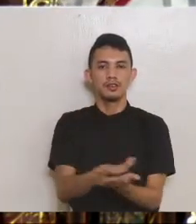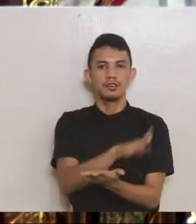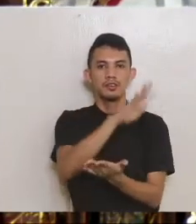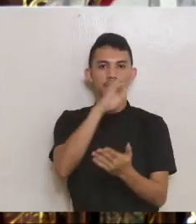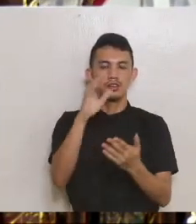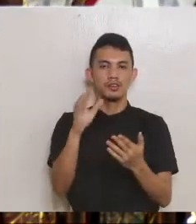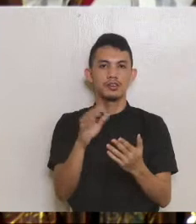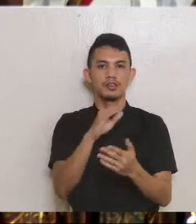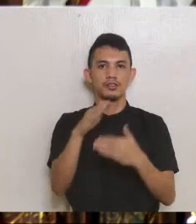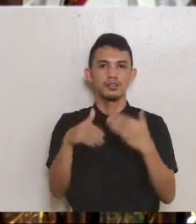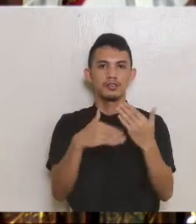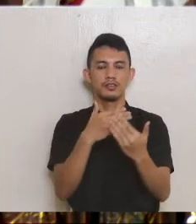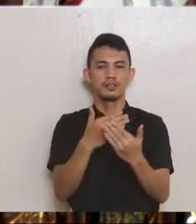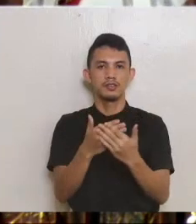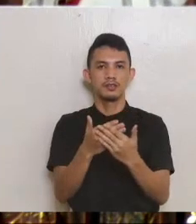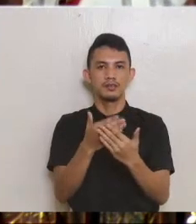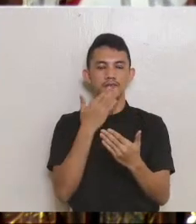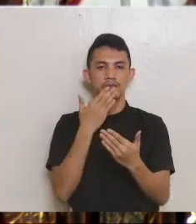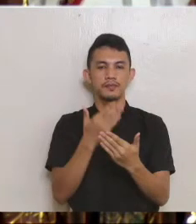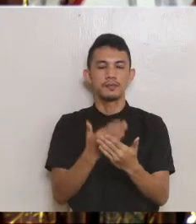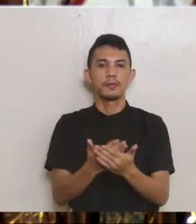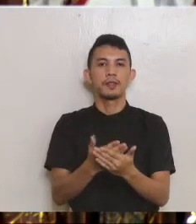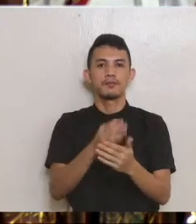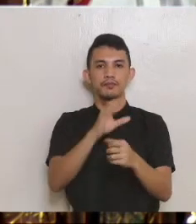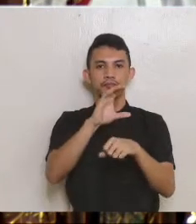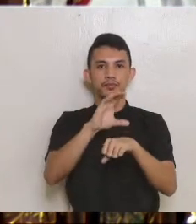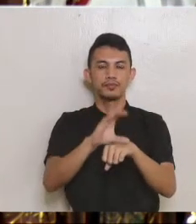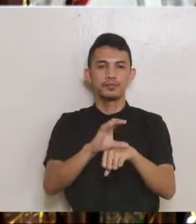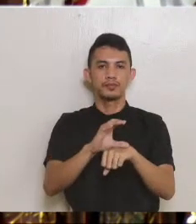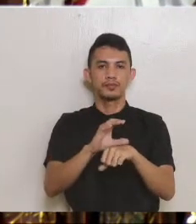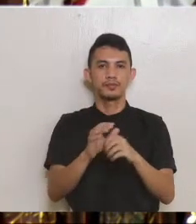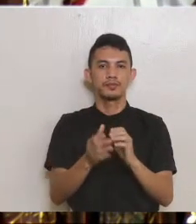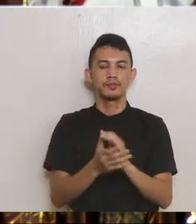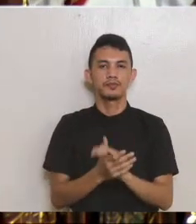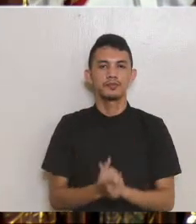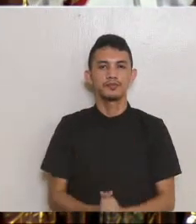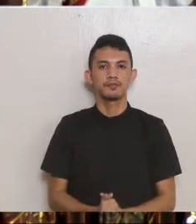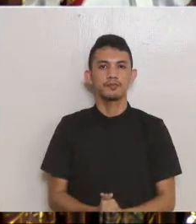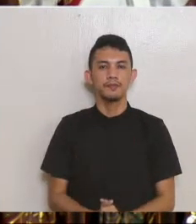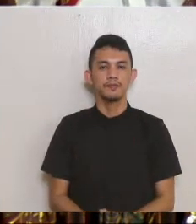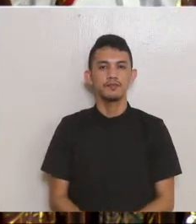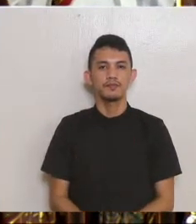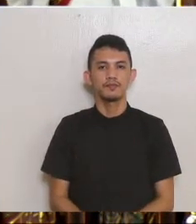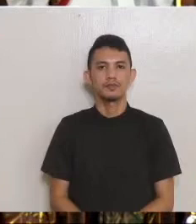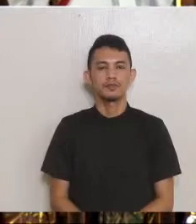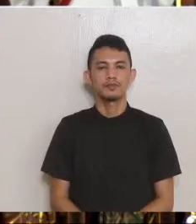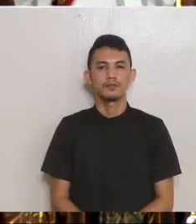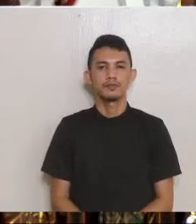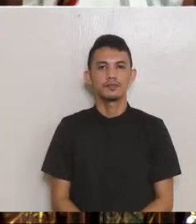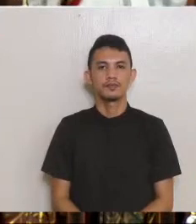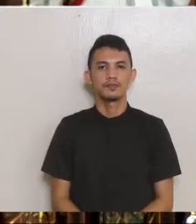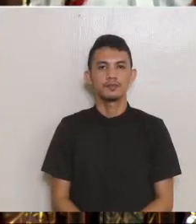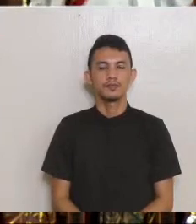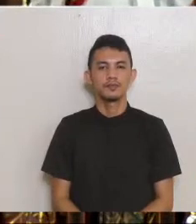iyang ngalan, alang usab sa atong kapuslanan ug sa tibok niyang santos nga simbahan.